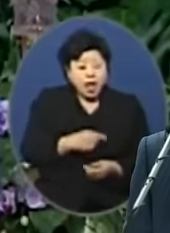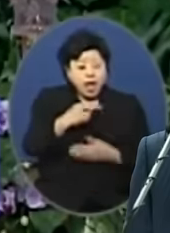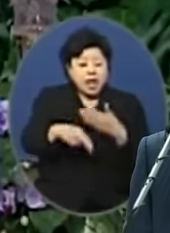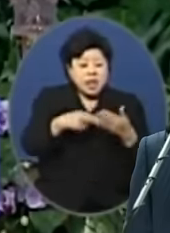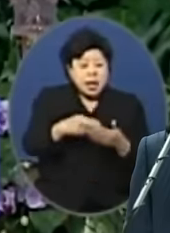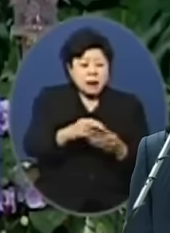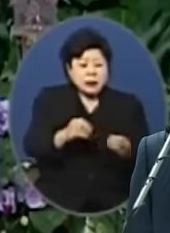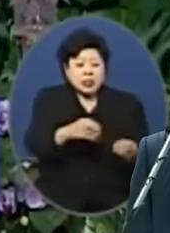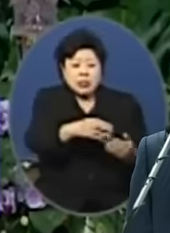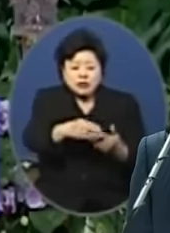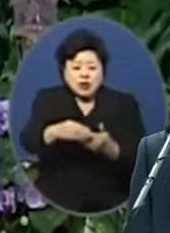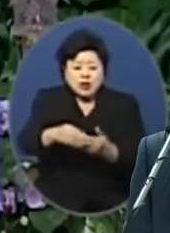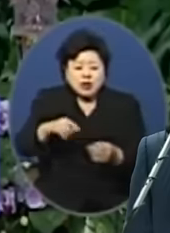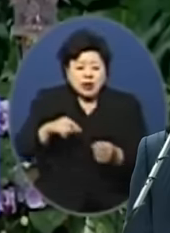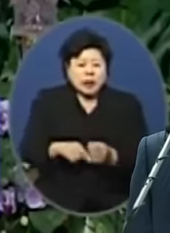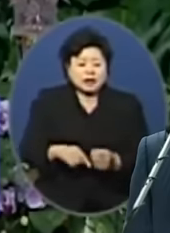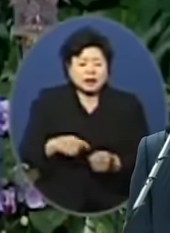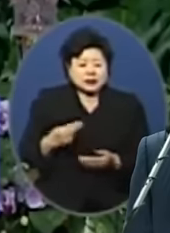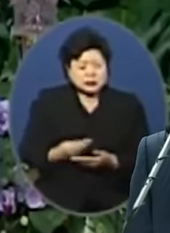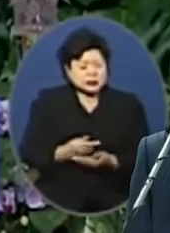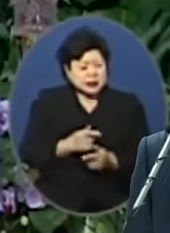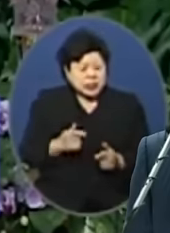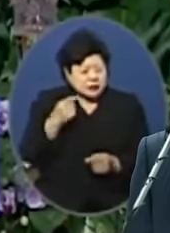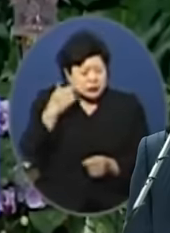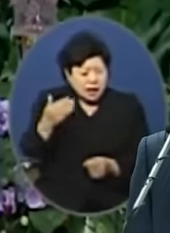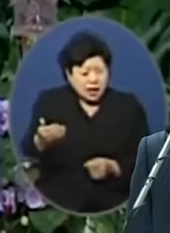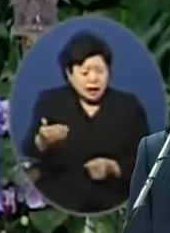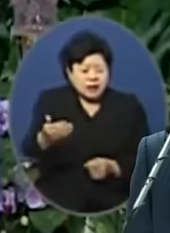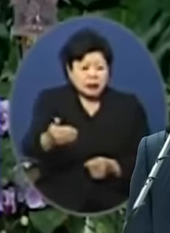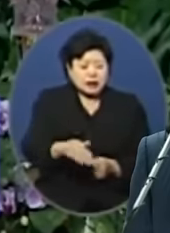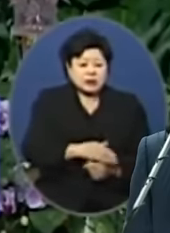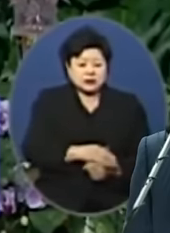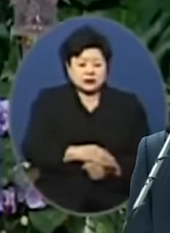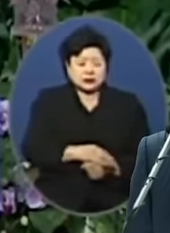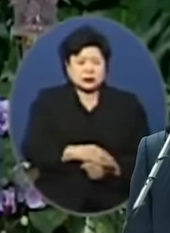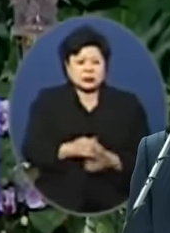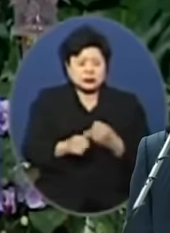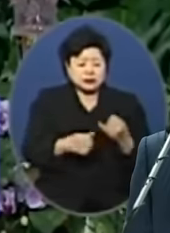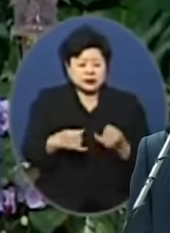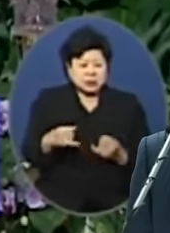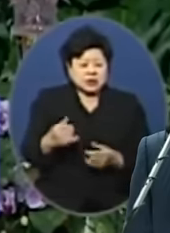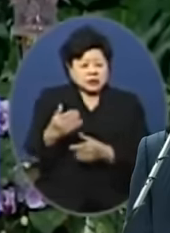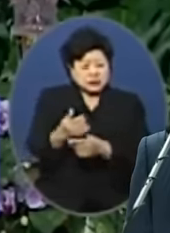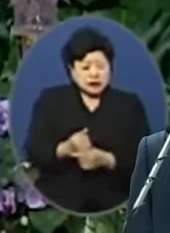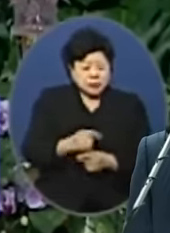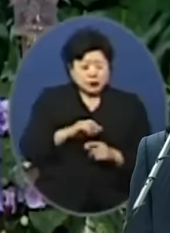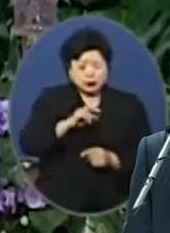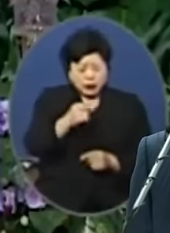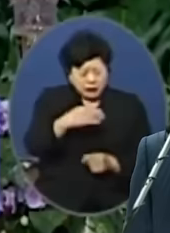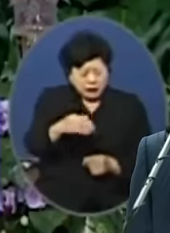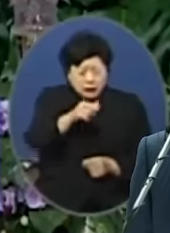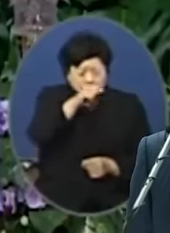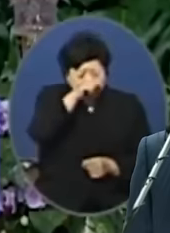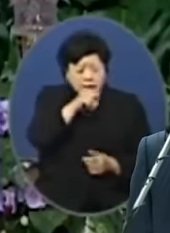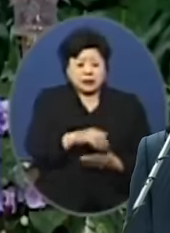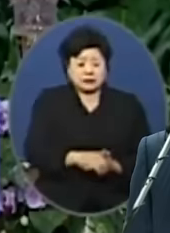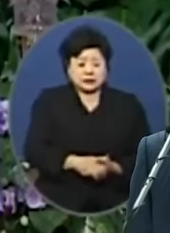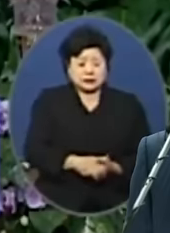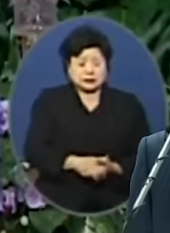우리를 그 땅으로 인도하여 칼에 쓰러지지 않게 하리는가. 우리 처자가 사로잡히리니 애굽으로 돌아가는 것이